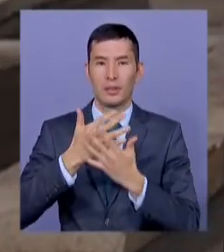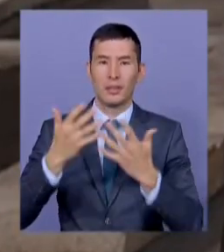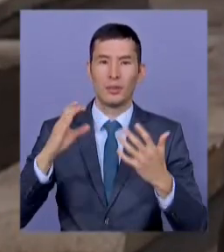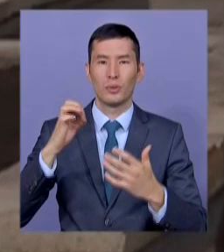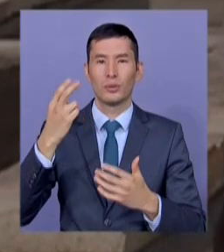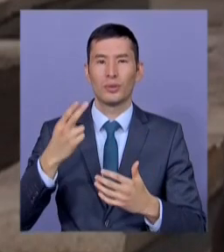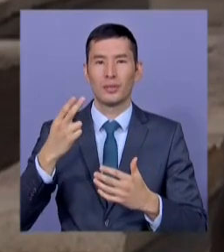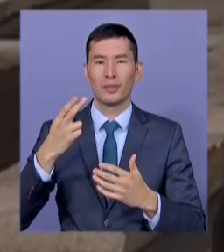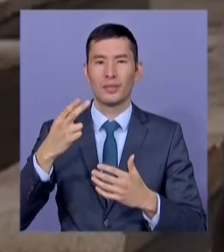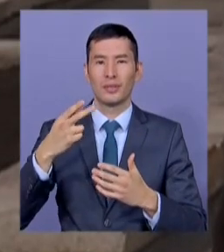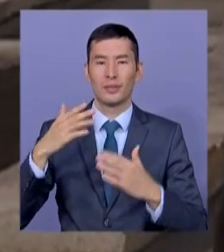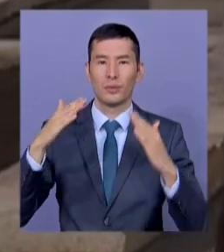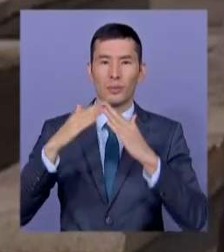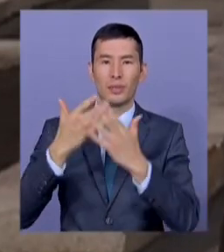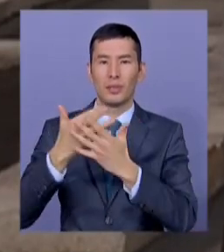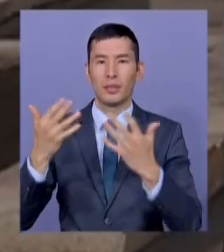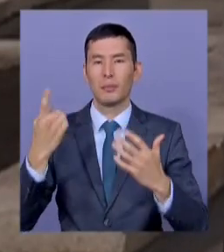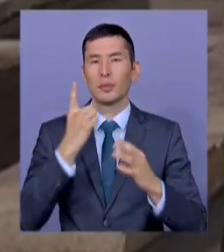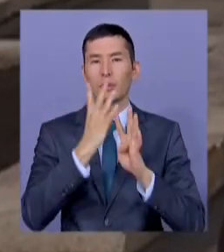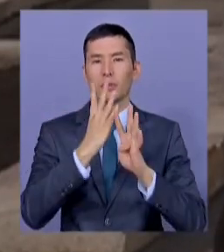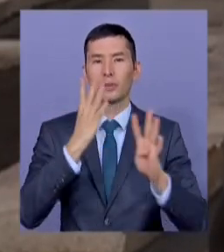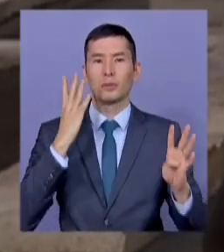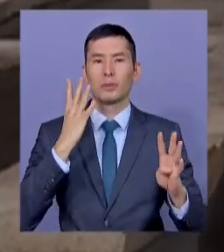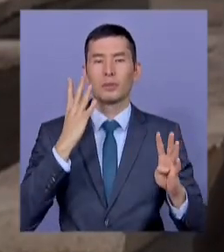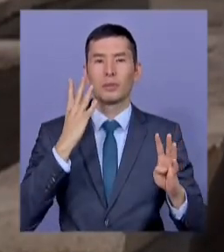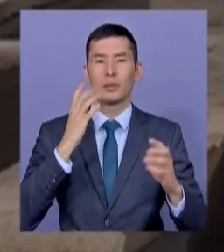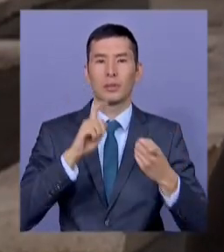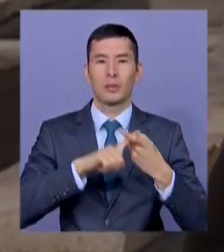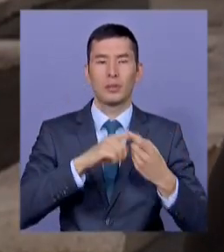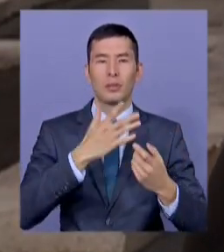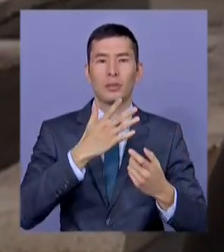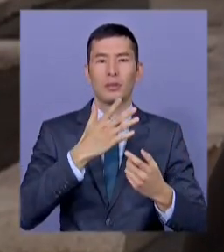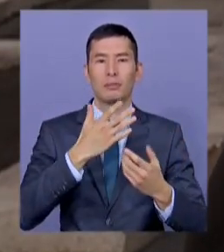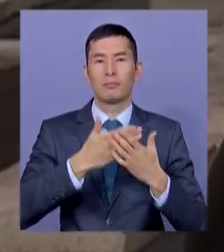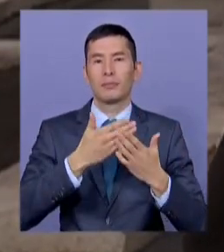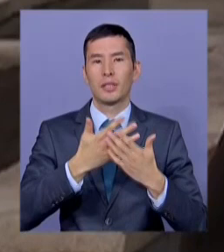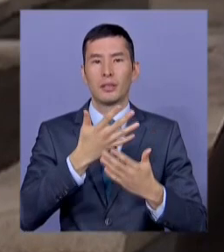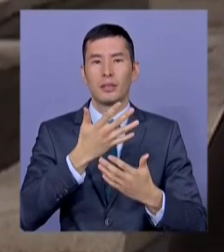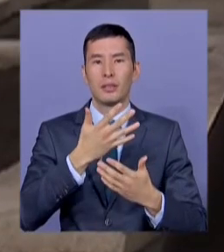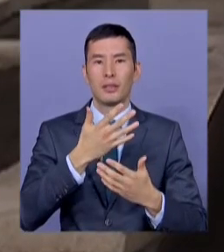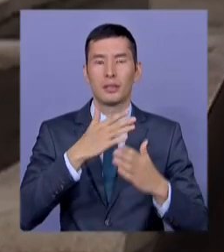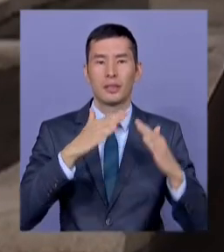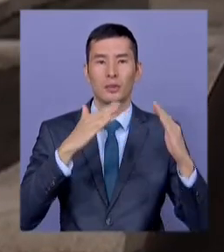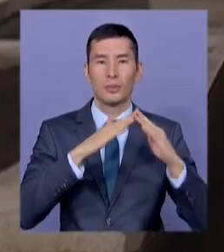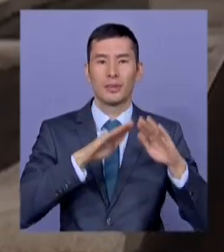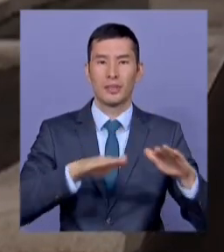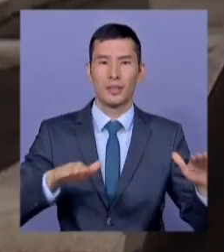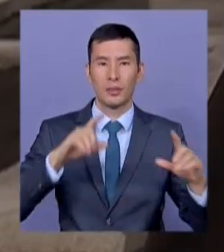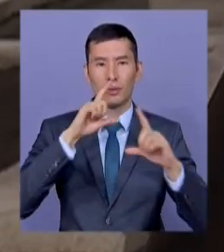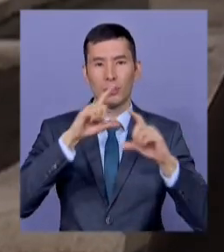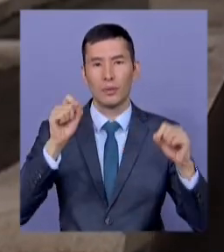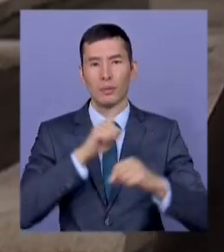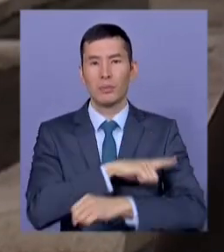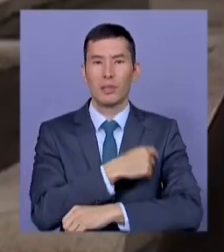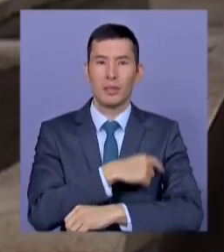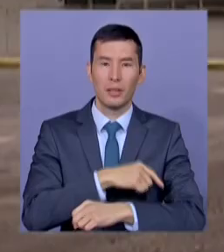объектов. В первую очередь будут подключены социальные объекты, такие как детские сады, школы,